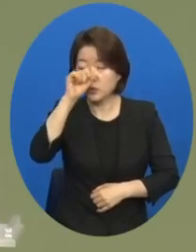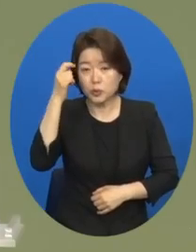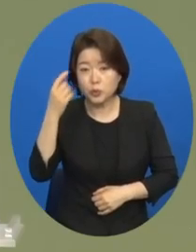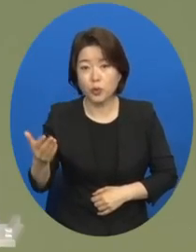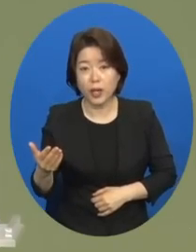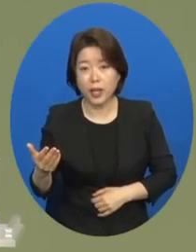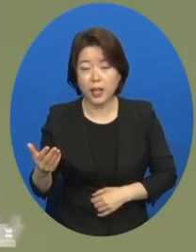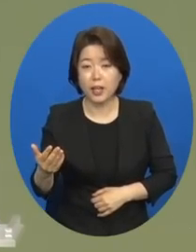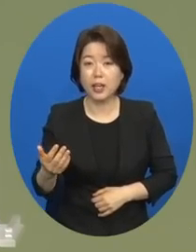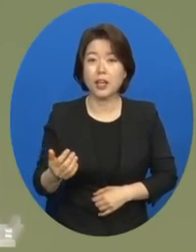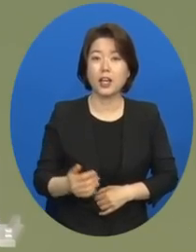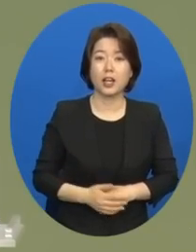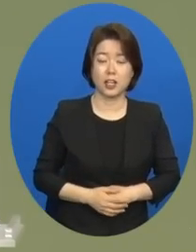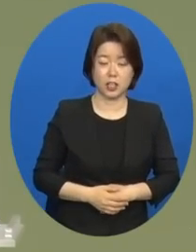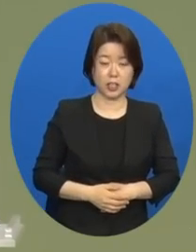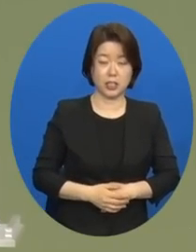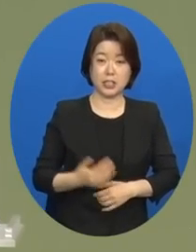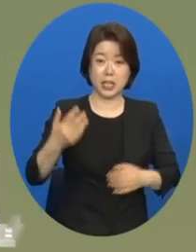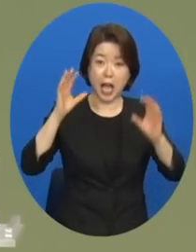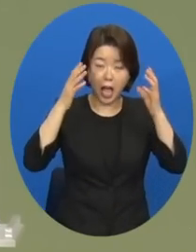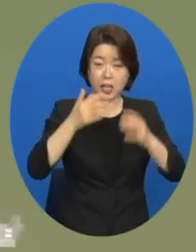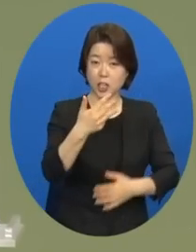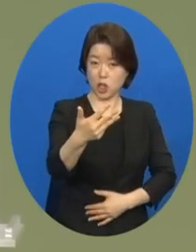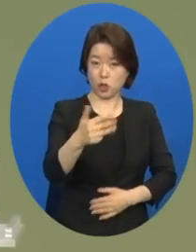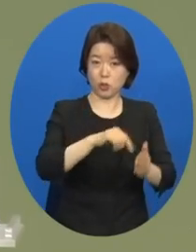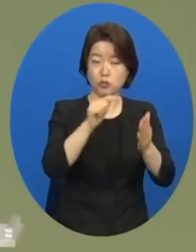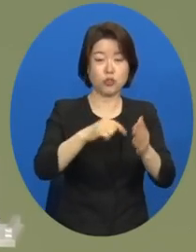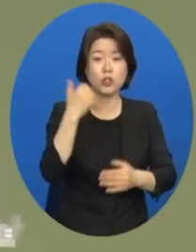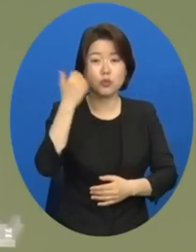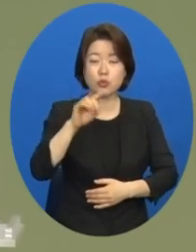누구를 가장 좋아하시게요 여덟 명 중에